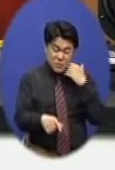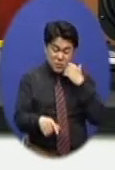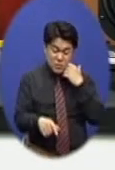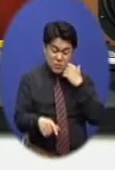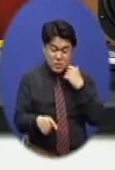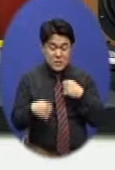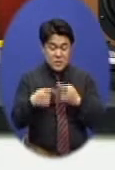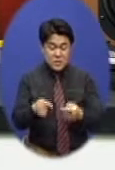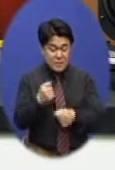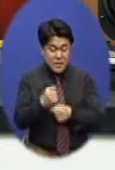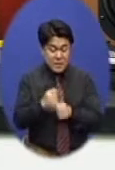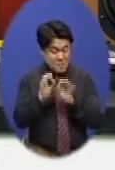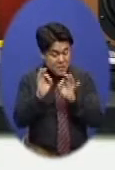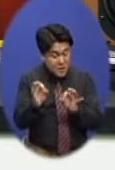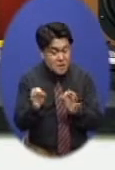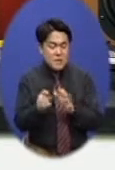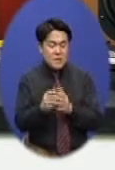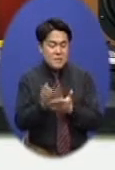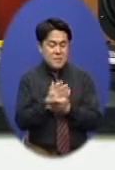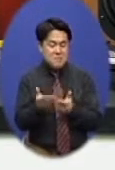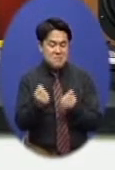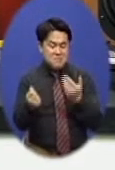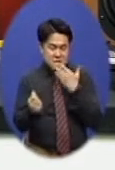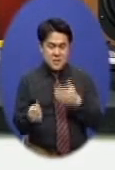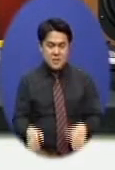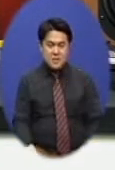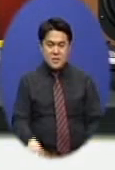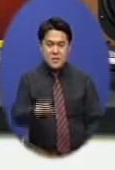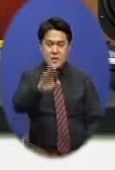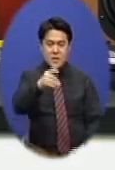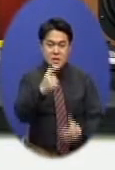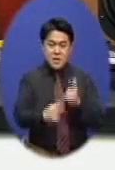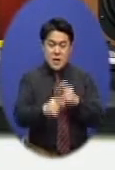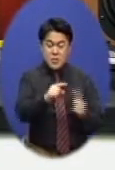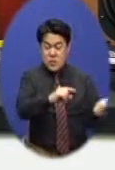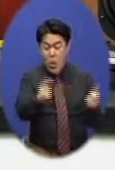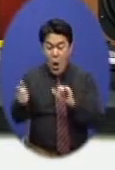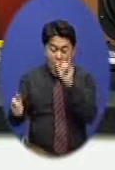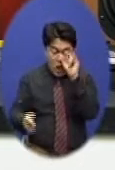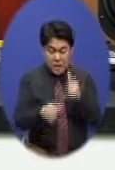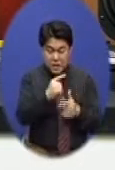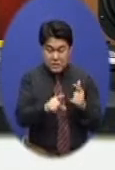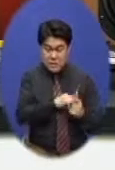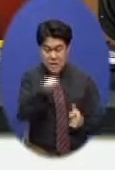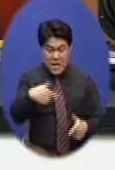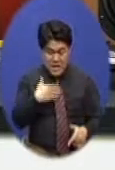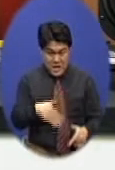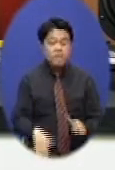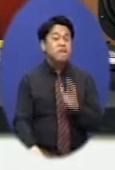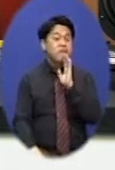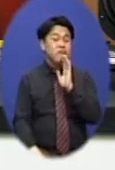야. 그러면 네. 전 진짜 궁금한 게 나무 딱 보시면은 어떤 나무인지 이렇게 쫙 아세요? 이름을 다? 아, 그러면 다